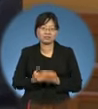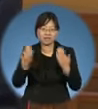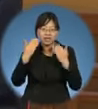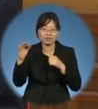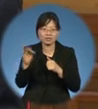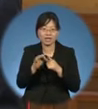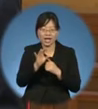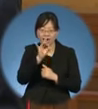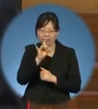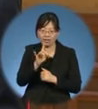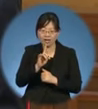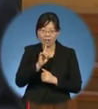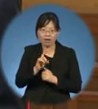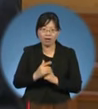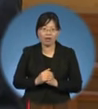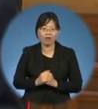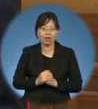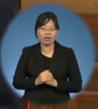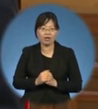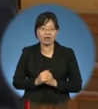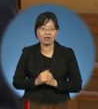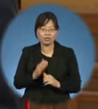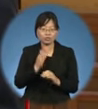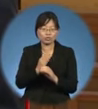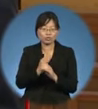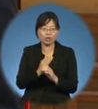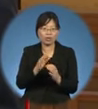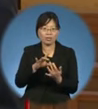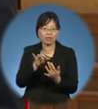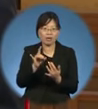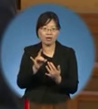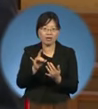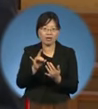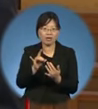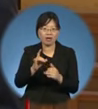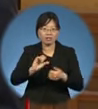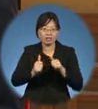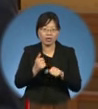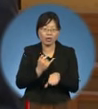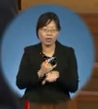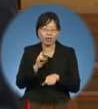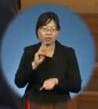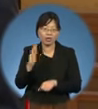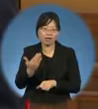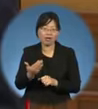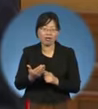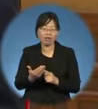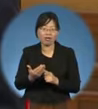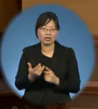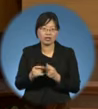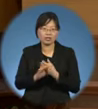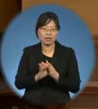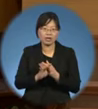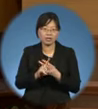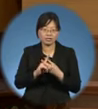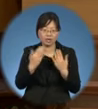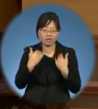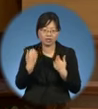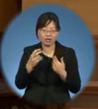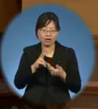면제도 안 된다는 거예요. 주전으로 그것도 띄워야 된다는 거고. 겁니다. 그러려면 중학교로 다시